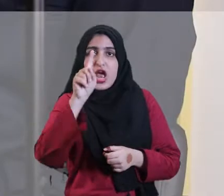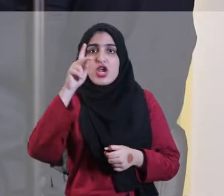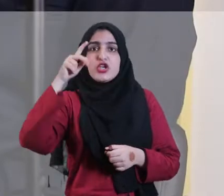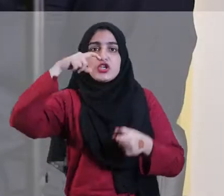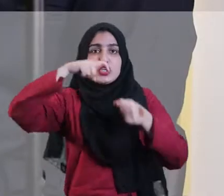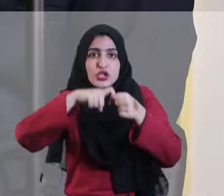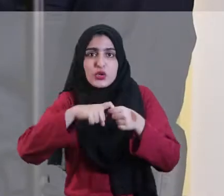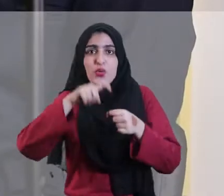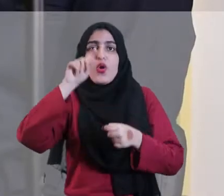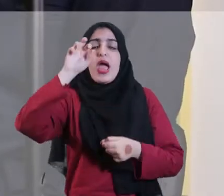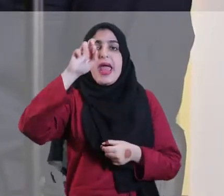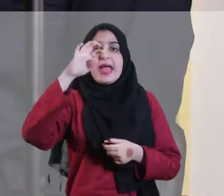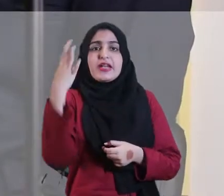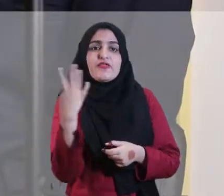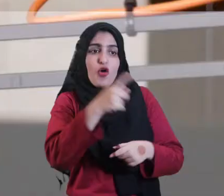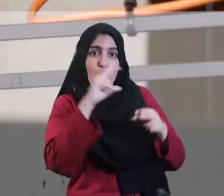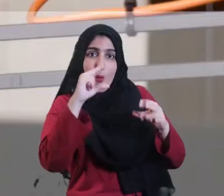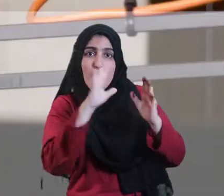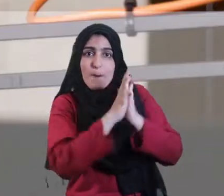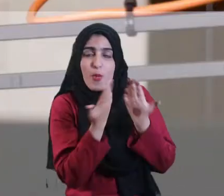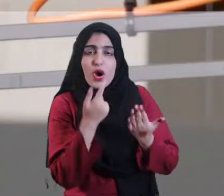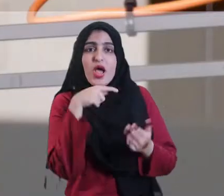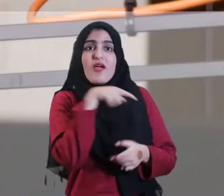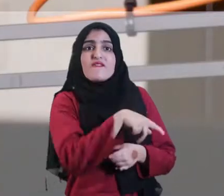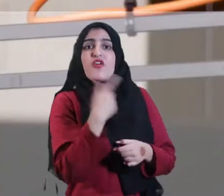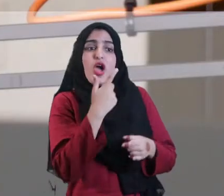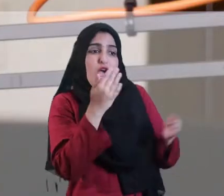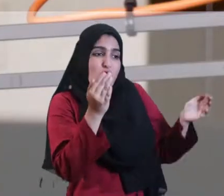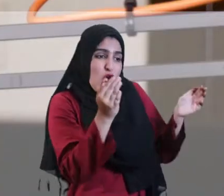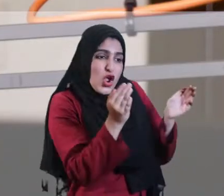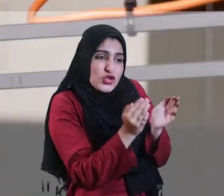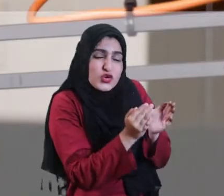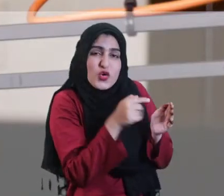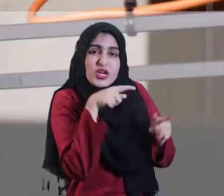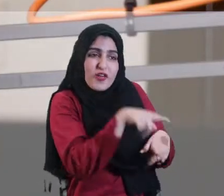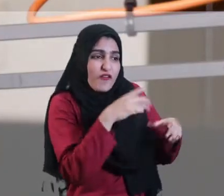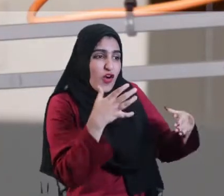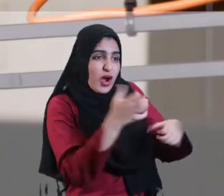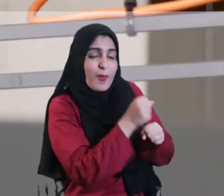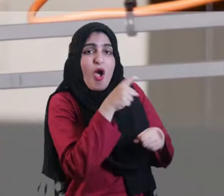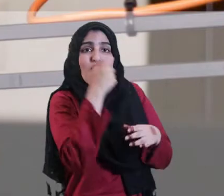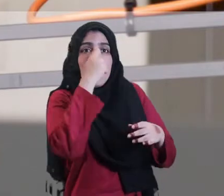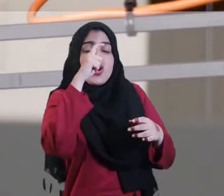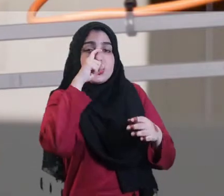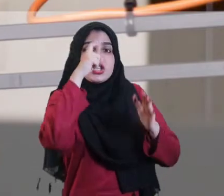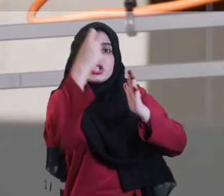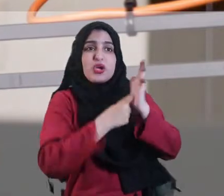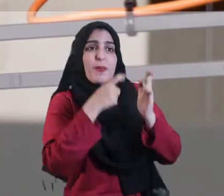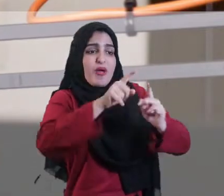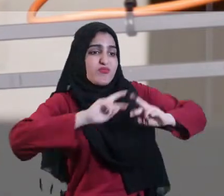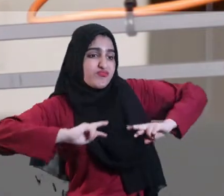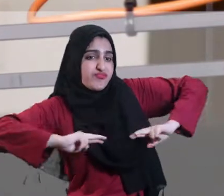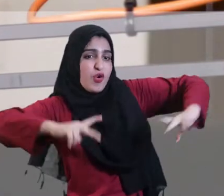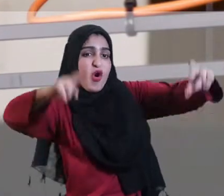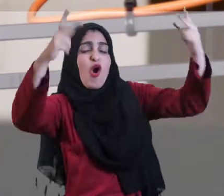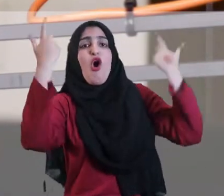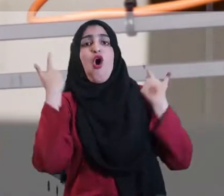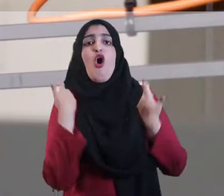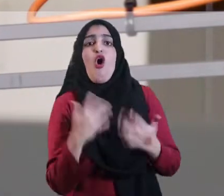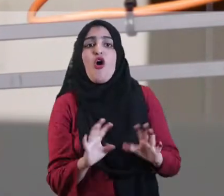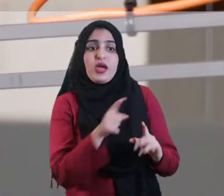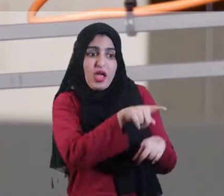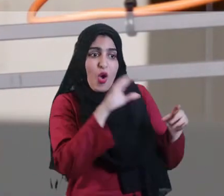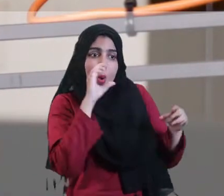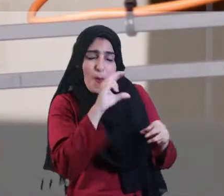एंड द लिटिल पीपल कम इन एंड किड्स टॉयज और जुबान तो मुझे आपके पास है वह यादव गया एन अक्षर ए